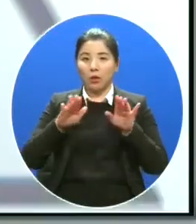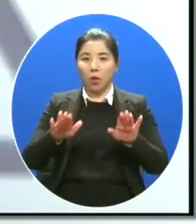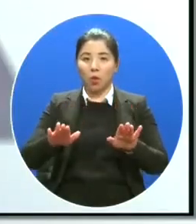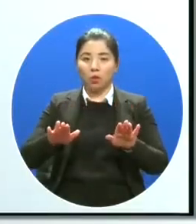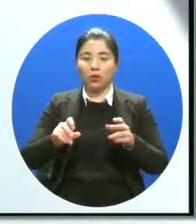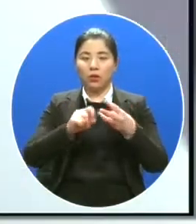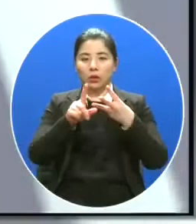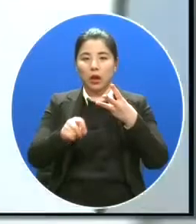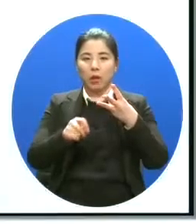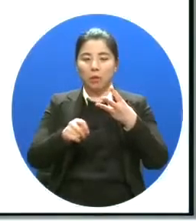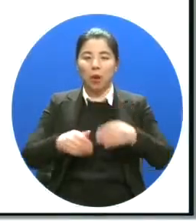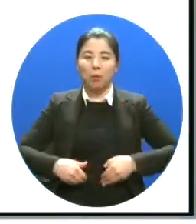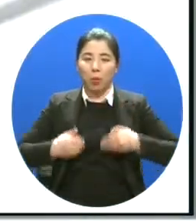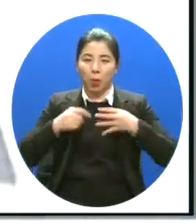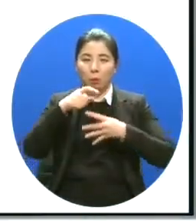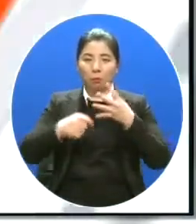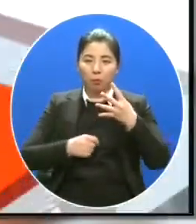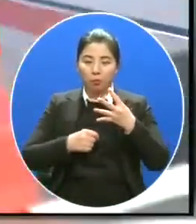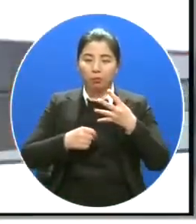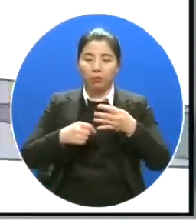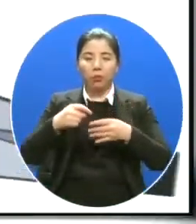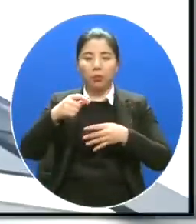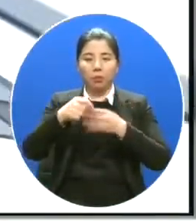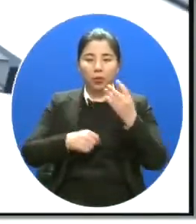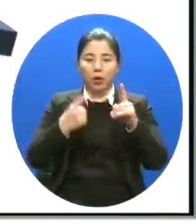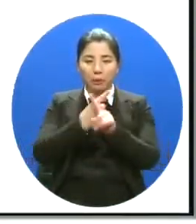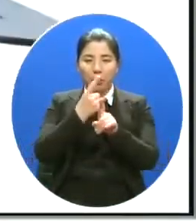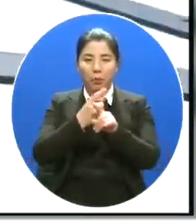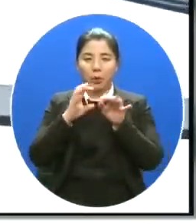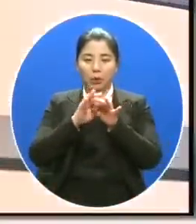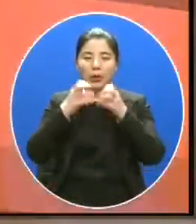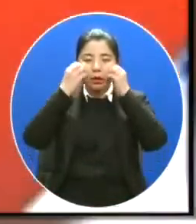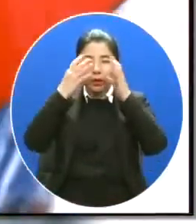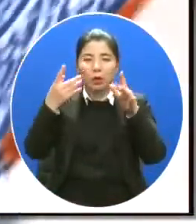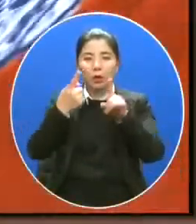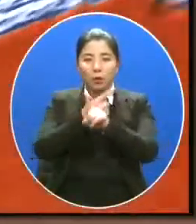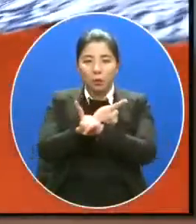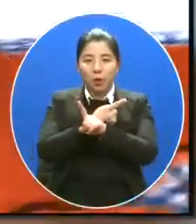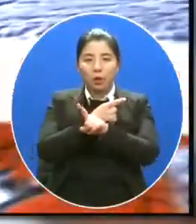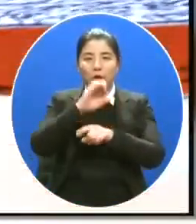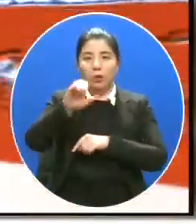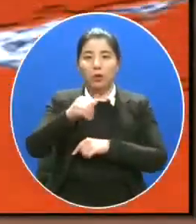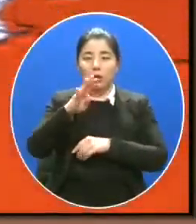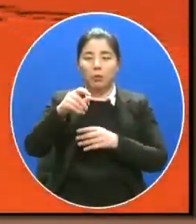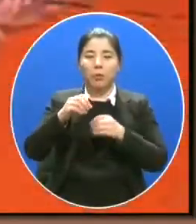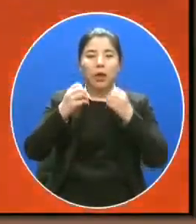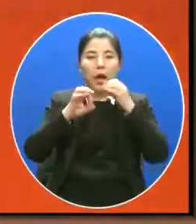저는 오늘 3월 봄철 프로그램 개편을 맞이하여 새롭게 단장한